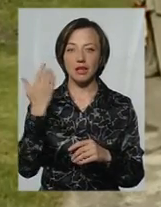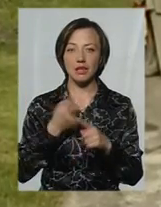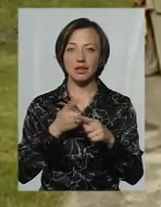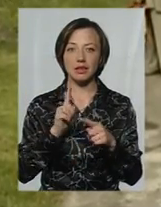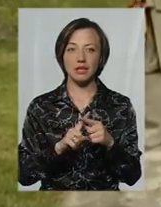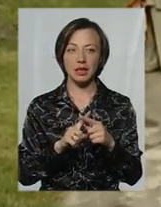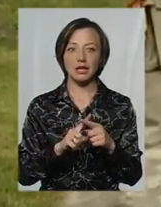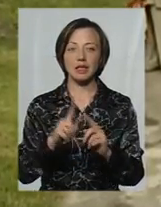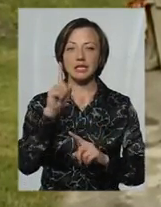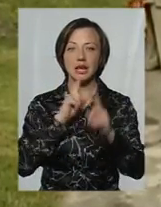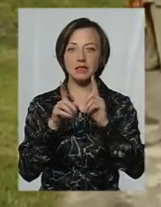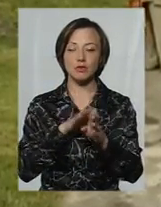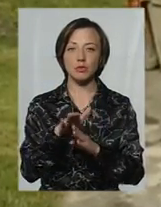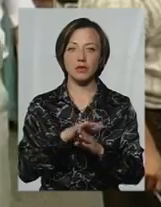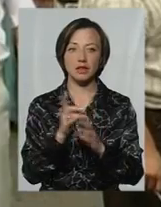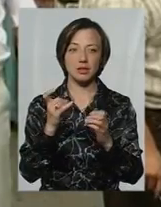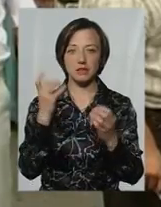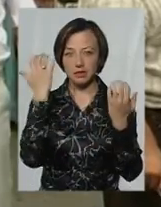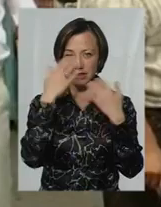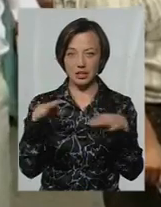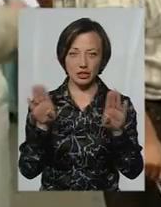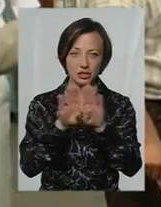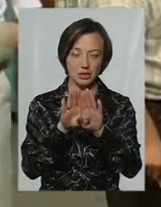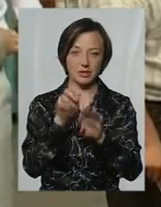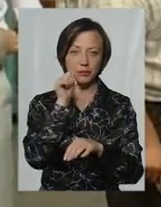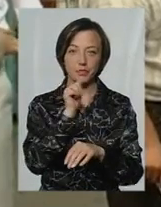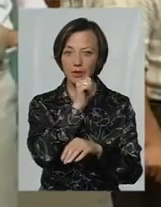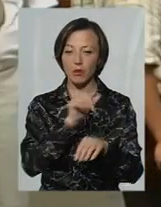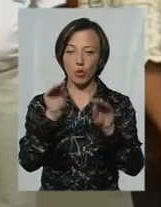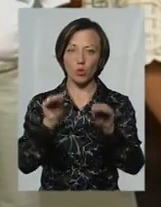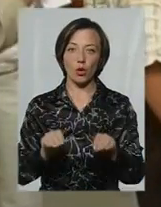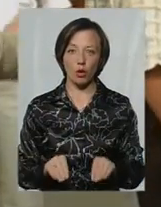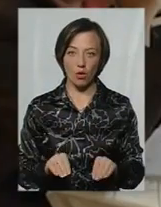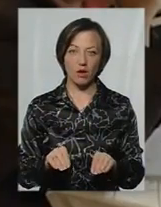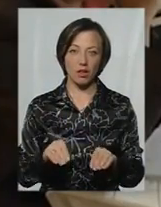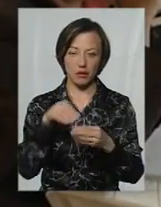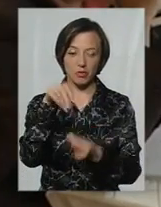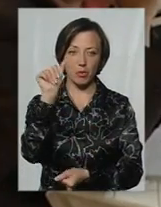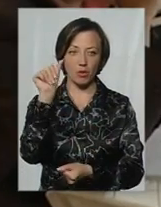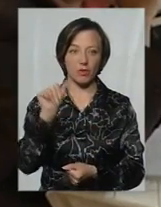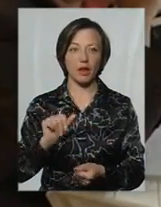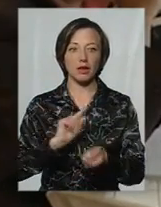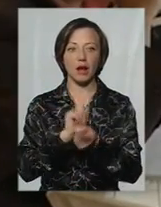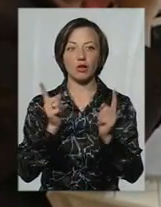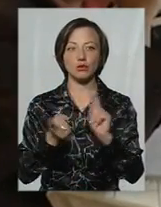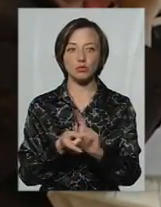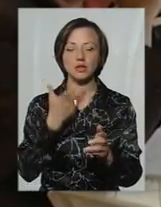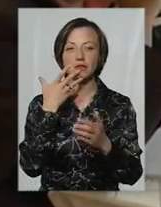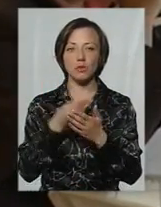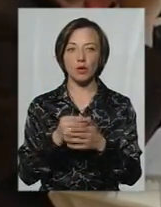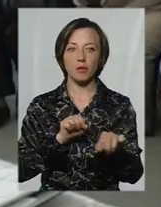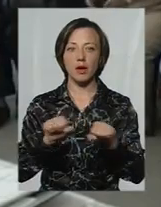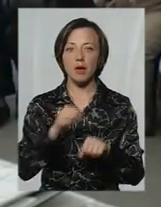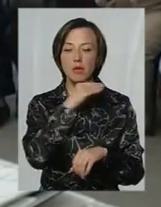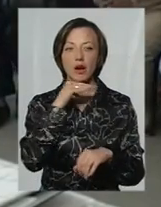при папєрєдніках відбувалися за зачиненими дверима, а протоколи засідань загадково випаровувалися. Натомість за своєї каденції